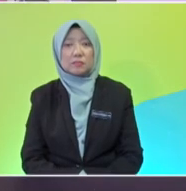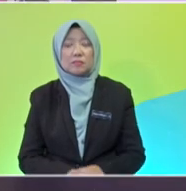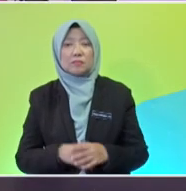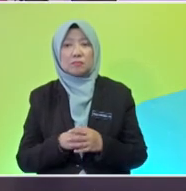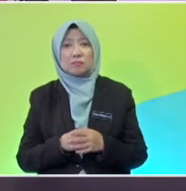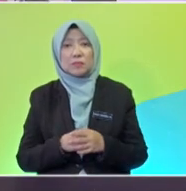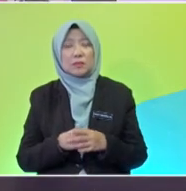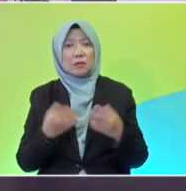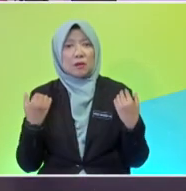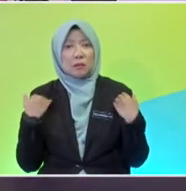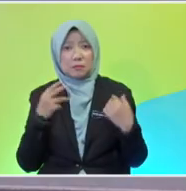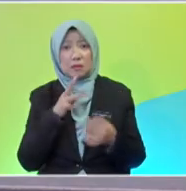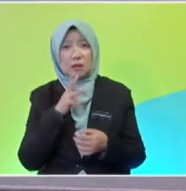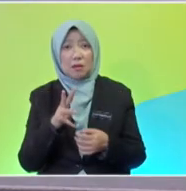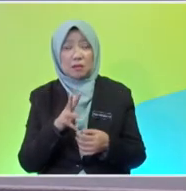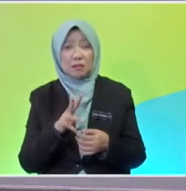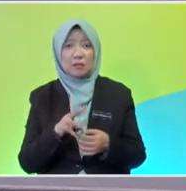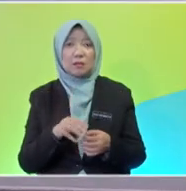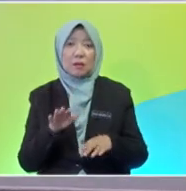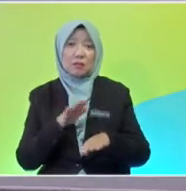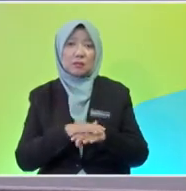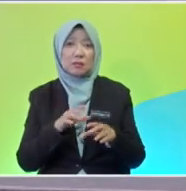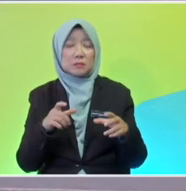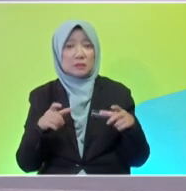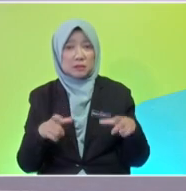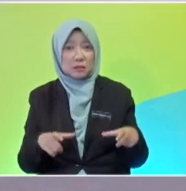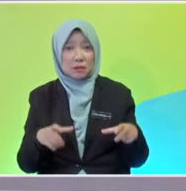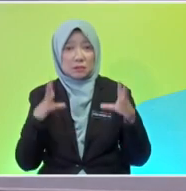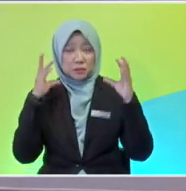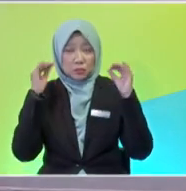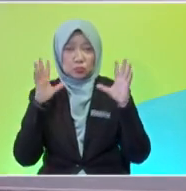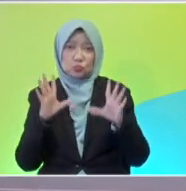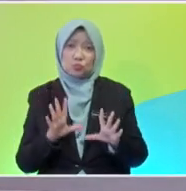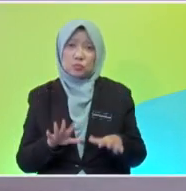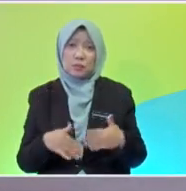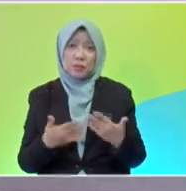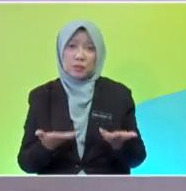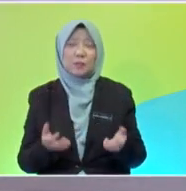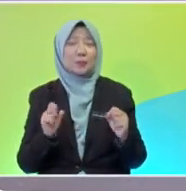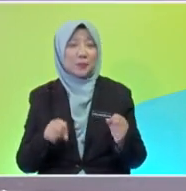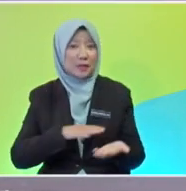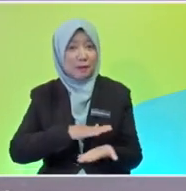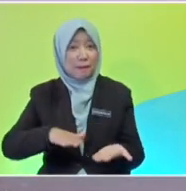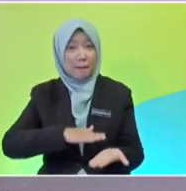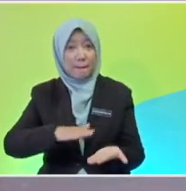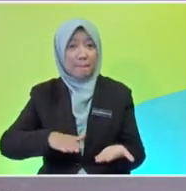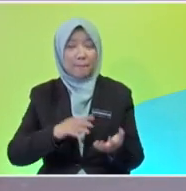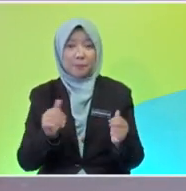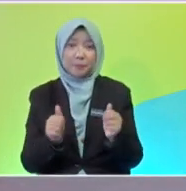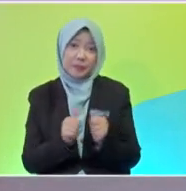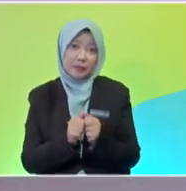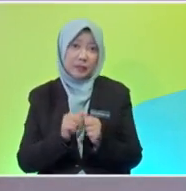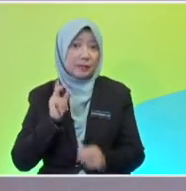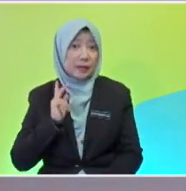alamak ada itu upah pula dari ke atas pinggang tapi saya boleh dengan kain hasil